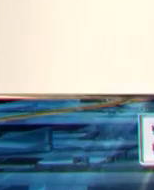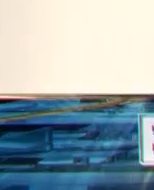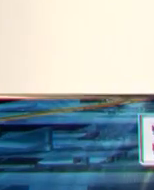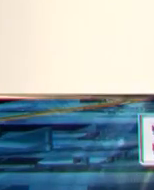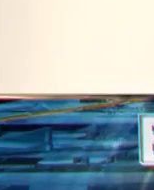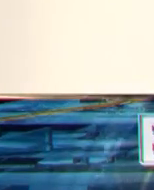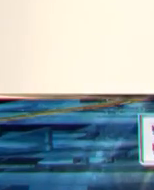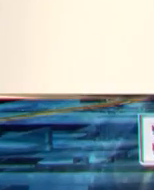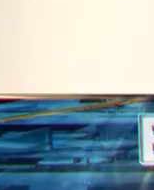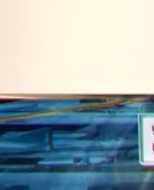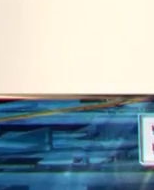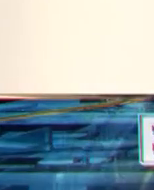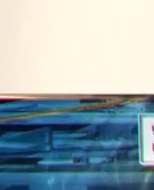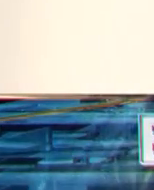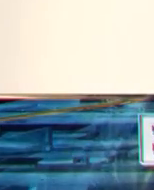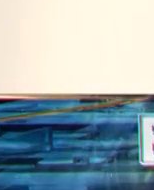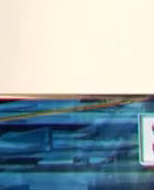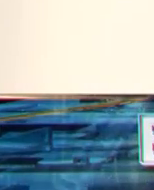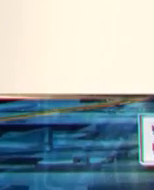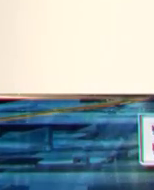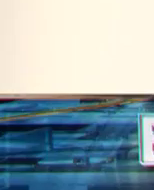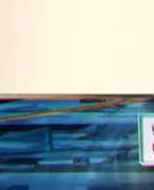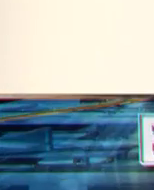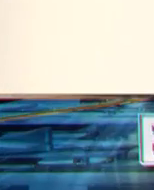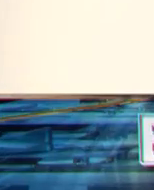жатқан қашықтықтан оқыту форматы ол өзінің